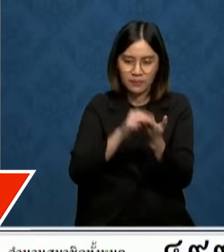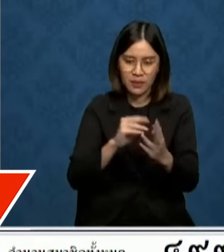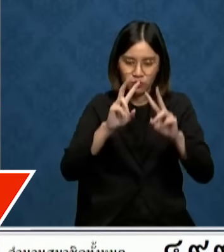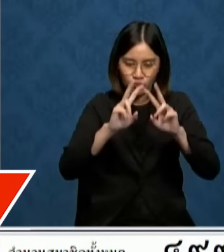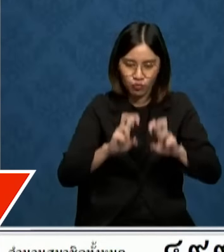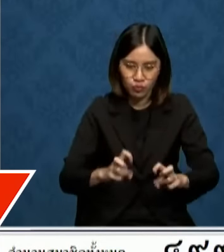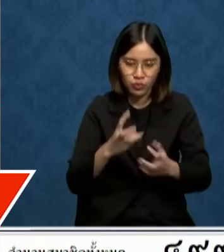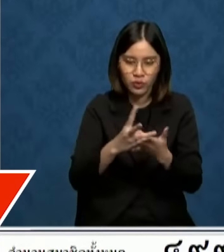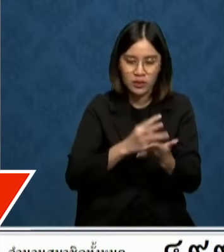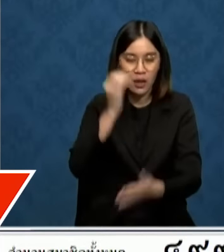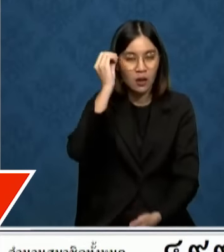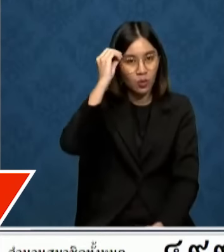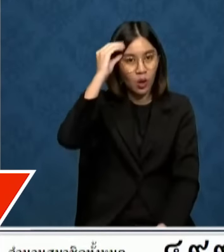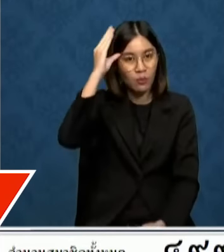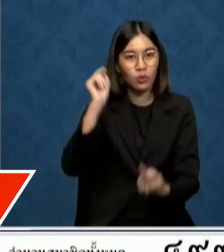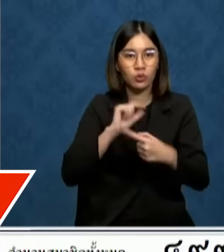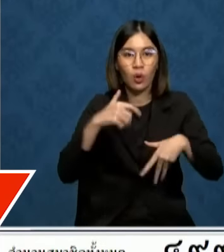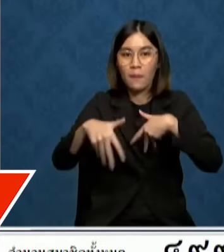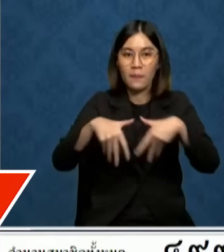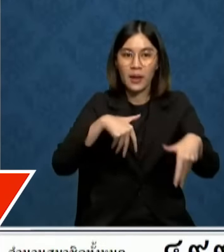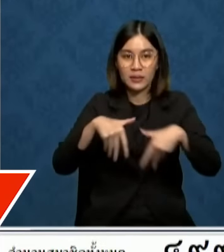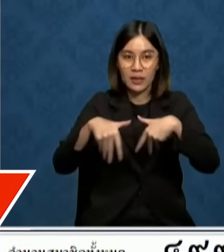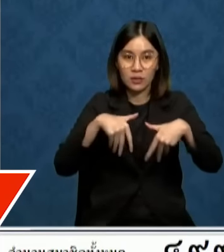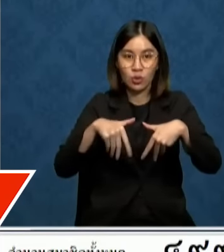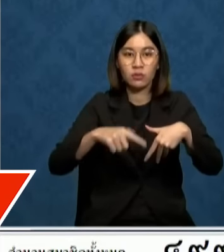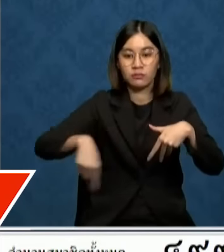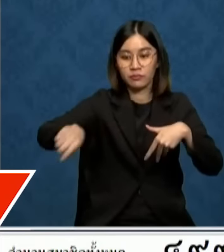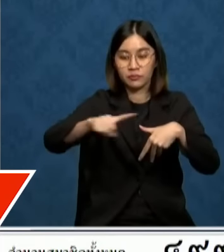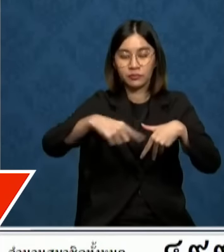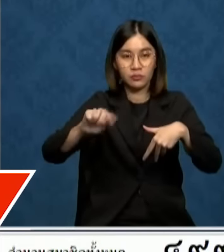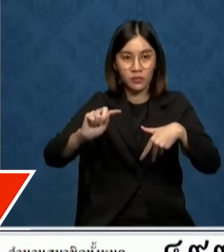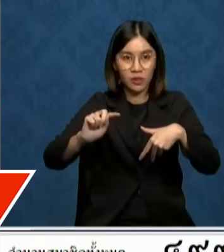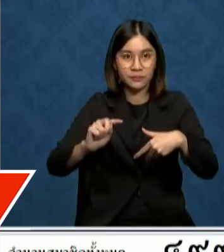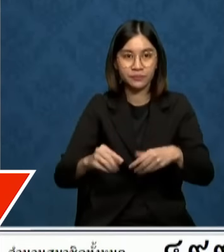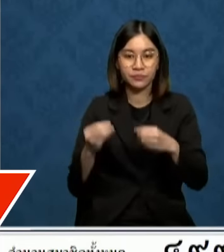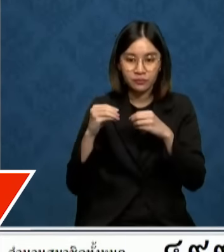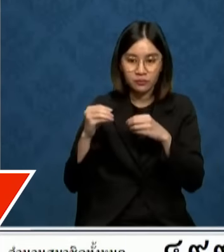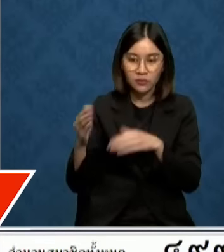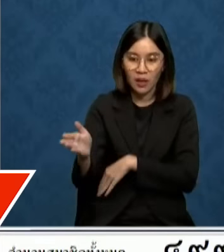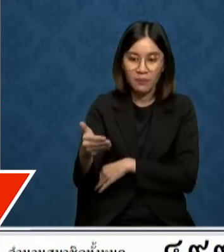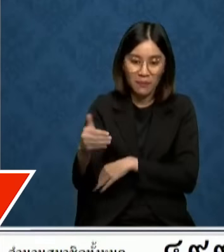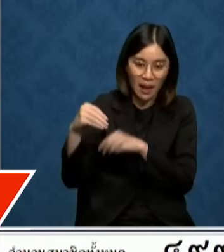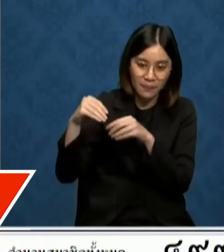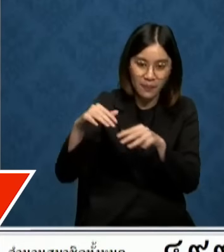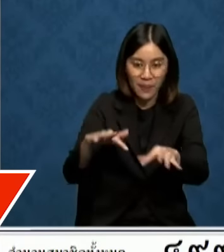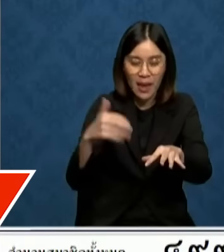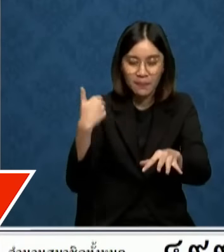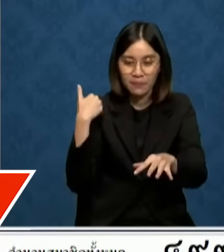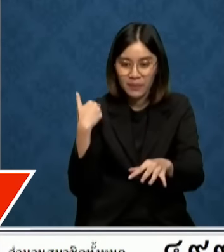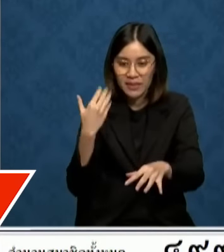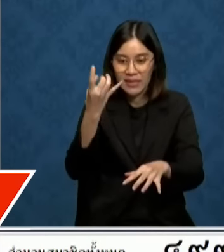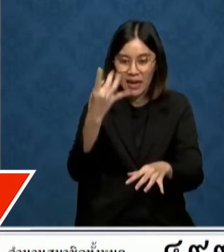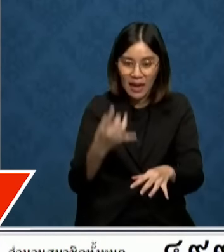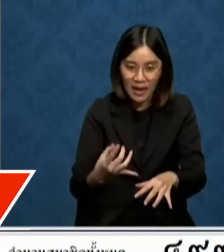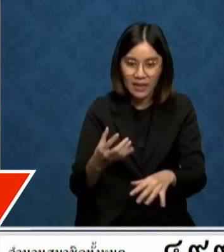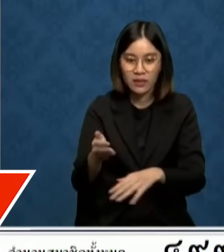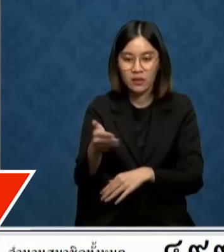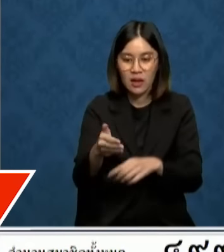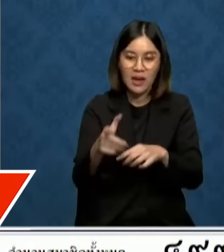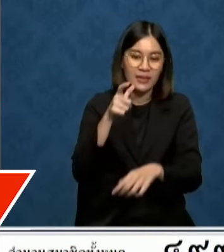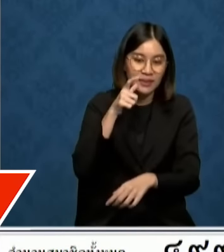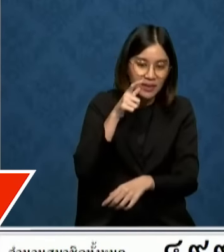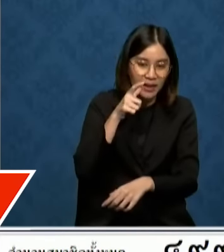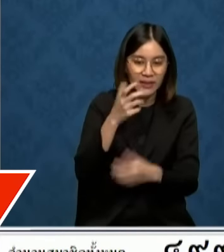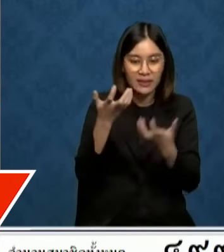ที่จะให้ความรู้กับพี่น้องประชาชนในพื้นที่ว่าควรปล่อยปลานักล่าควรจะมีสายพันธุ์อะไรขนาดน้ำ